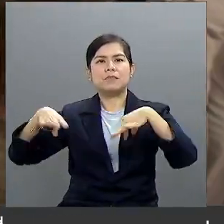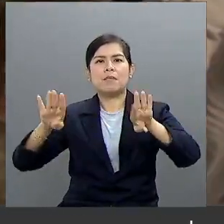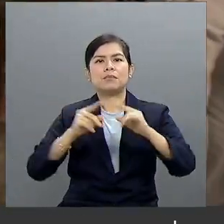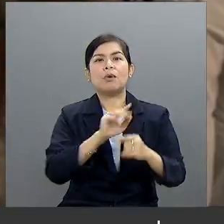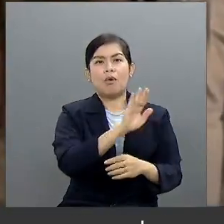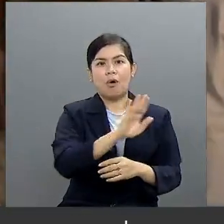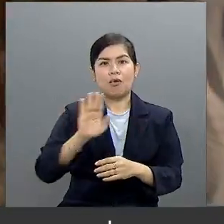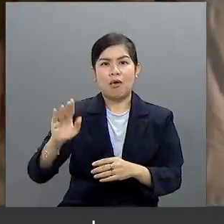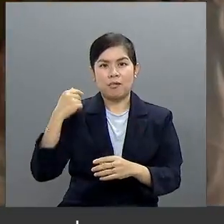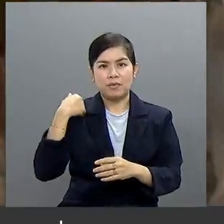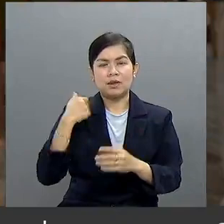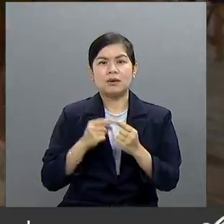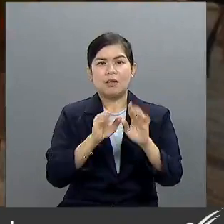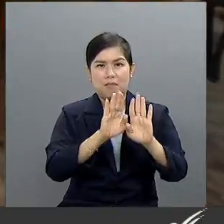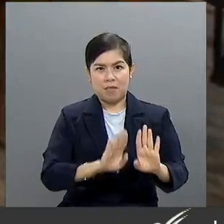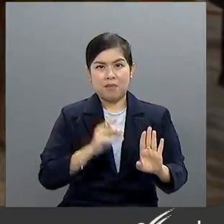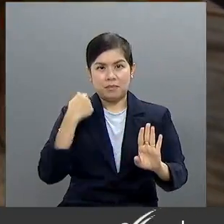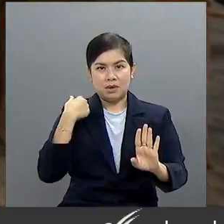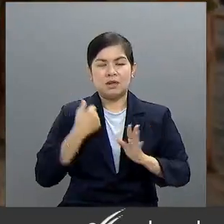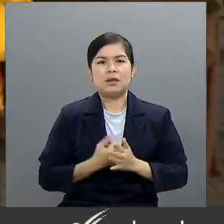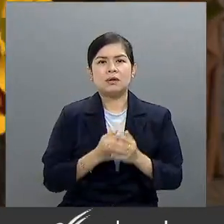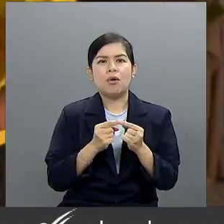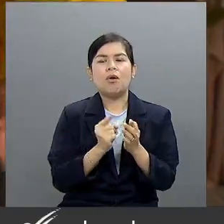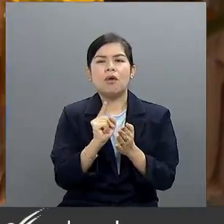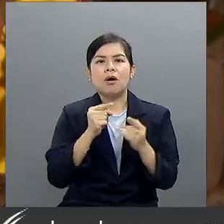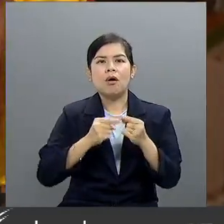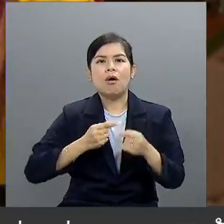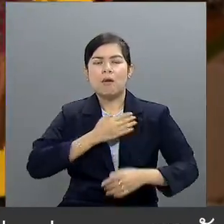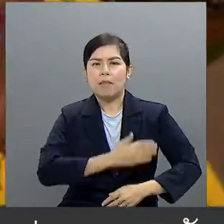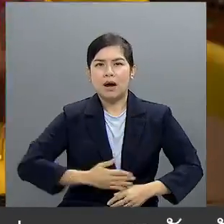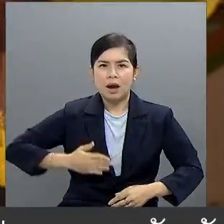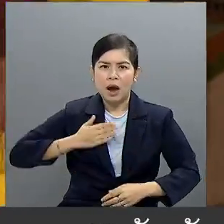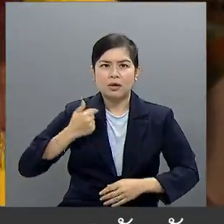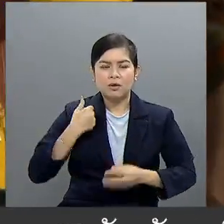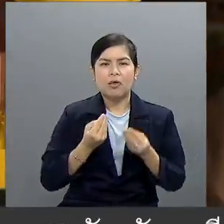ยั่วให้คนออกกำลังกายว่าง่ายๆนะจะได้สุขภาพแข็งแรงนะ